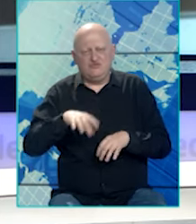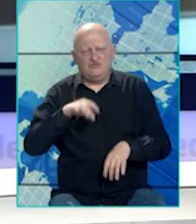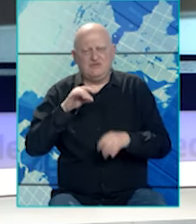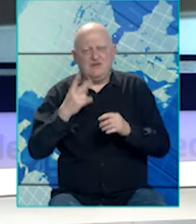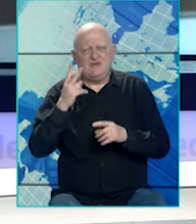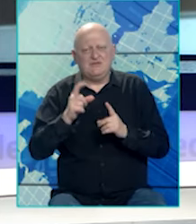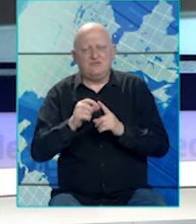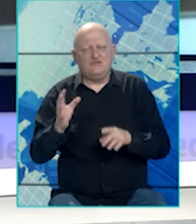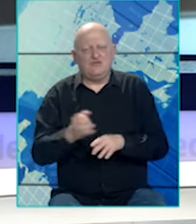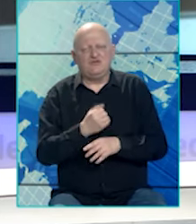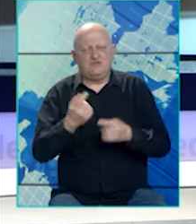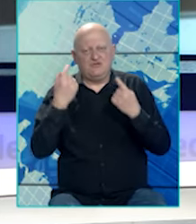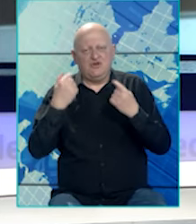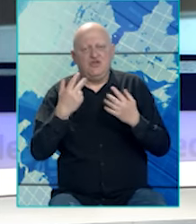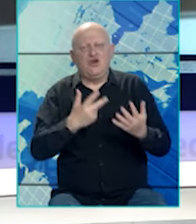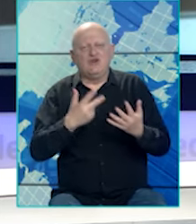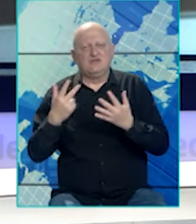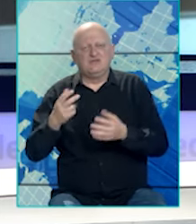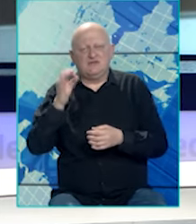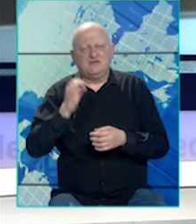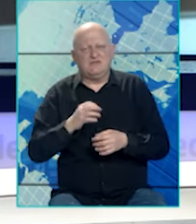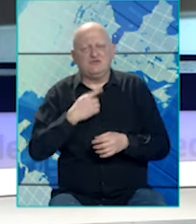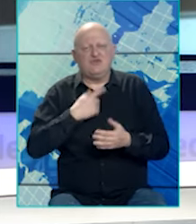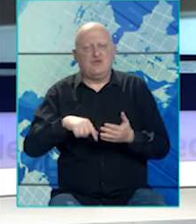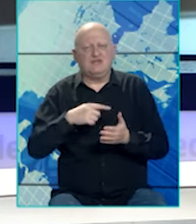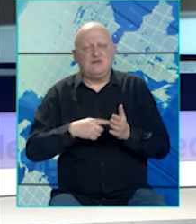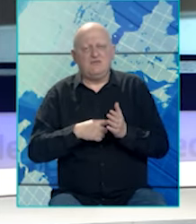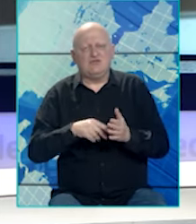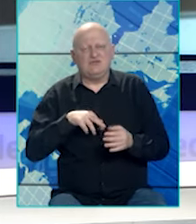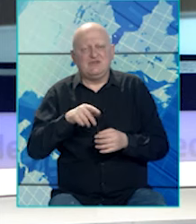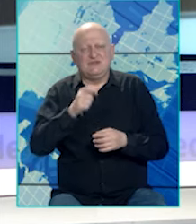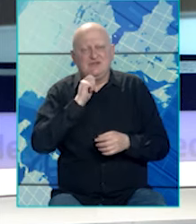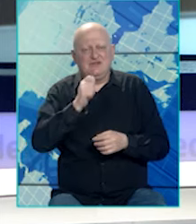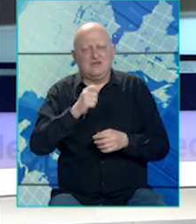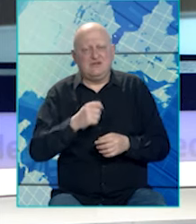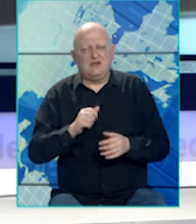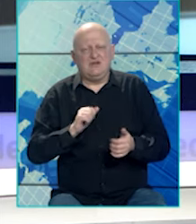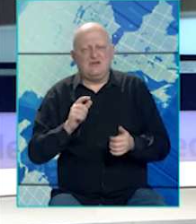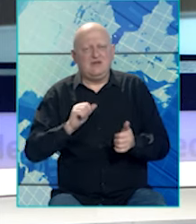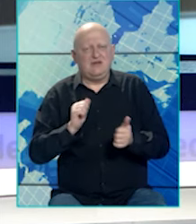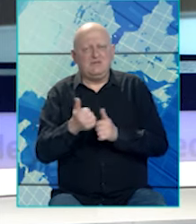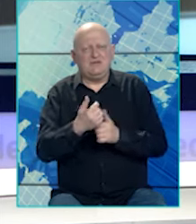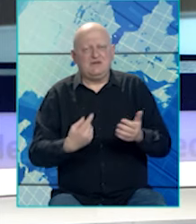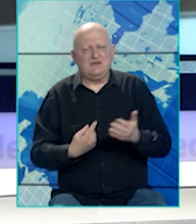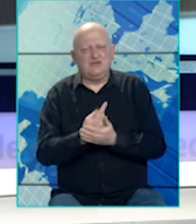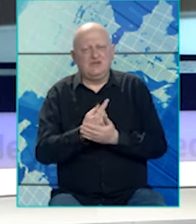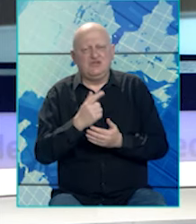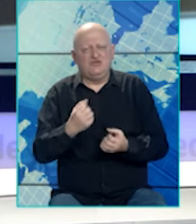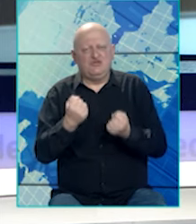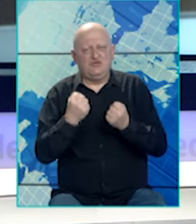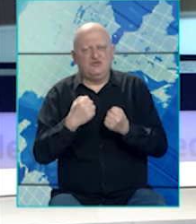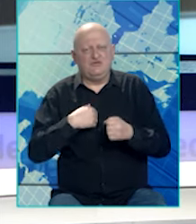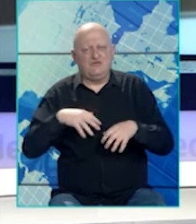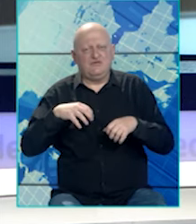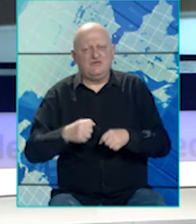izborima u Rusiji Vladimir Putin osvojio je rekordnih 88% glasova, pokazale su izlazne ankete i preliminarni